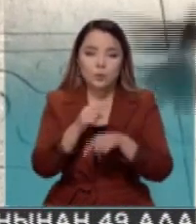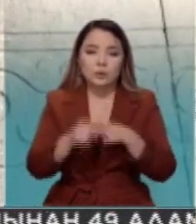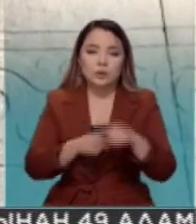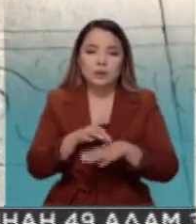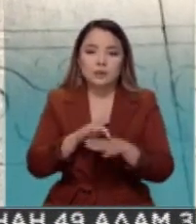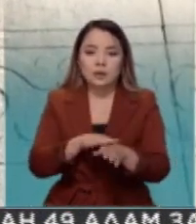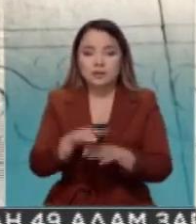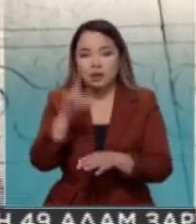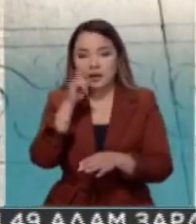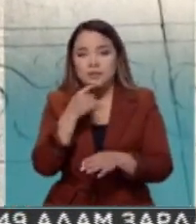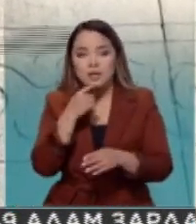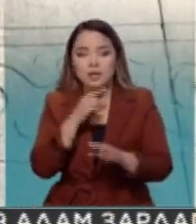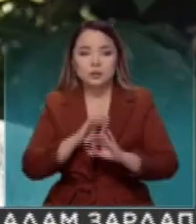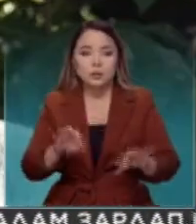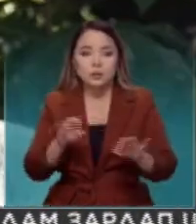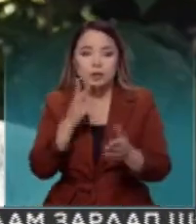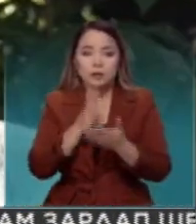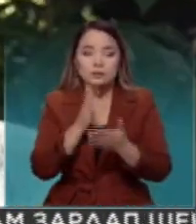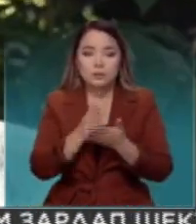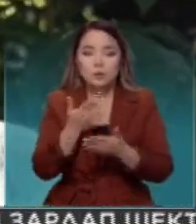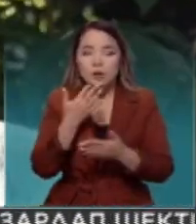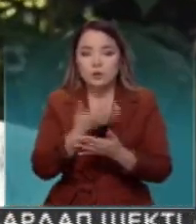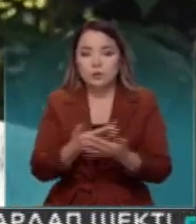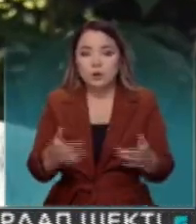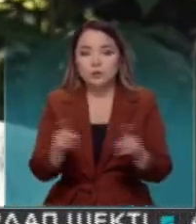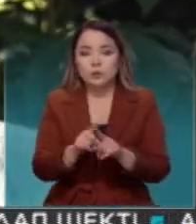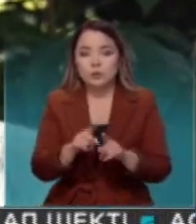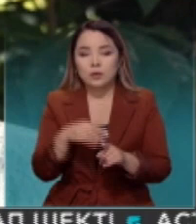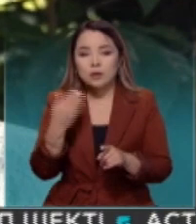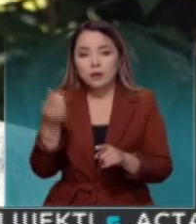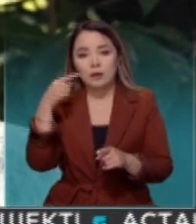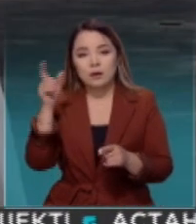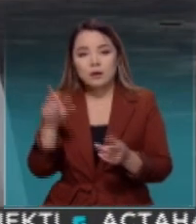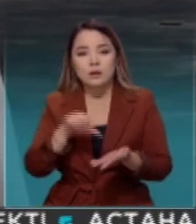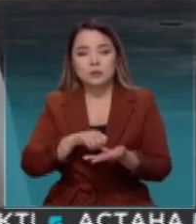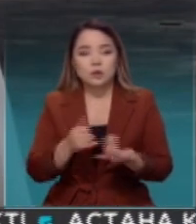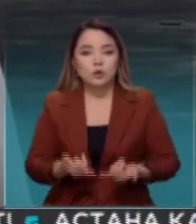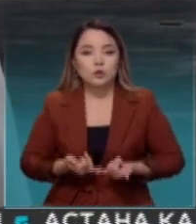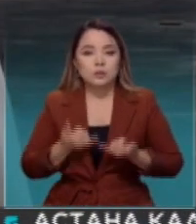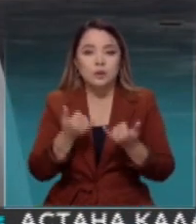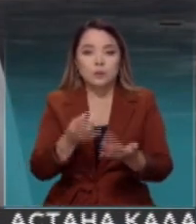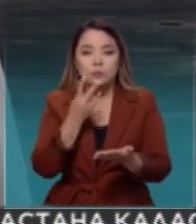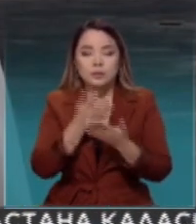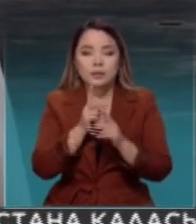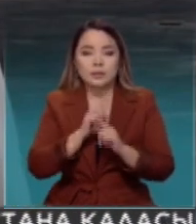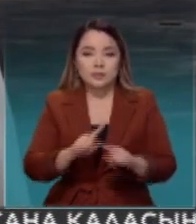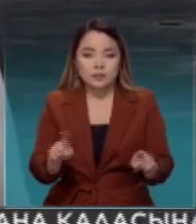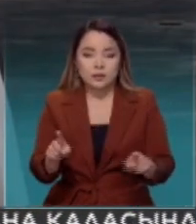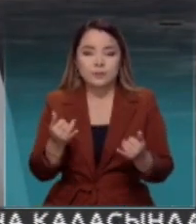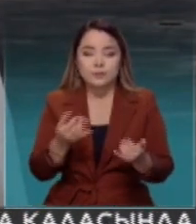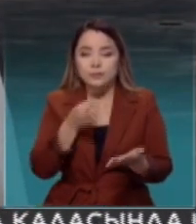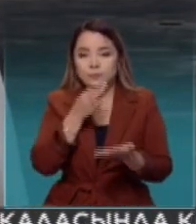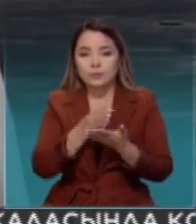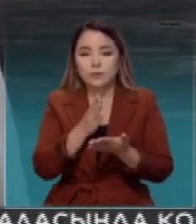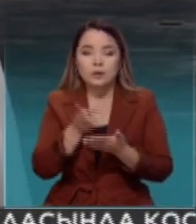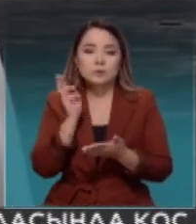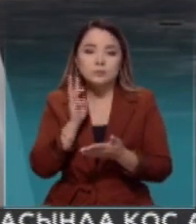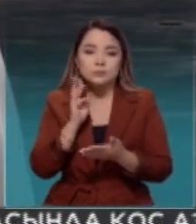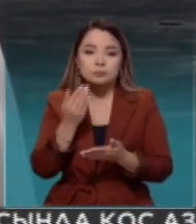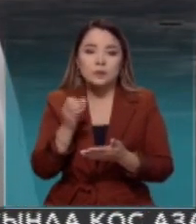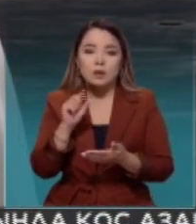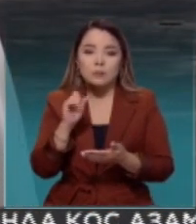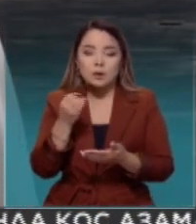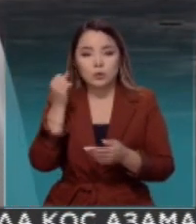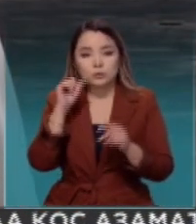туындылары қазақ тілінде сөйледі. Бүгінде өзге ұлт өкілдерінің ақынға құрметі ерекше. Біз осы елшіліктің алдында, Абай